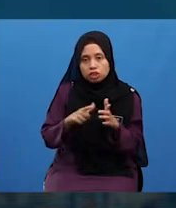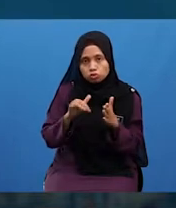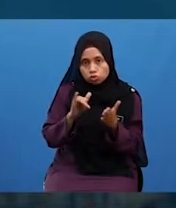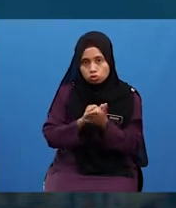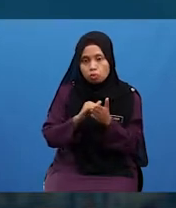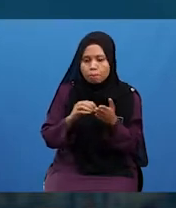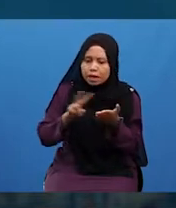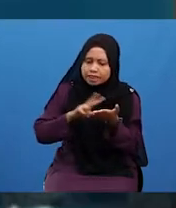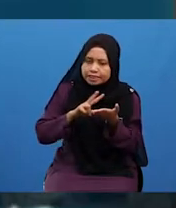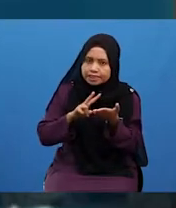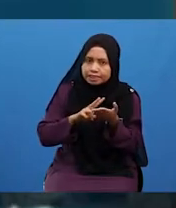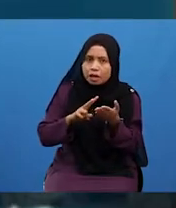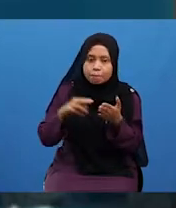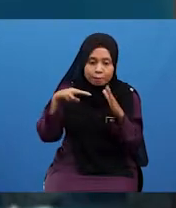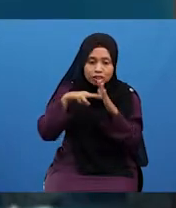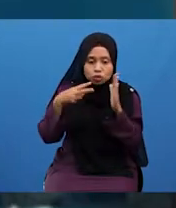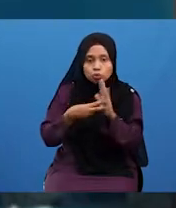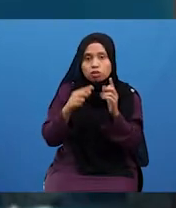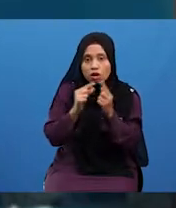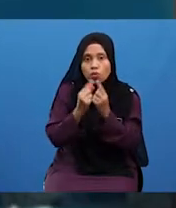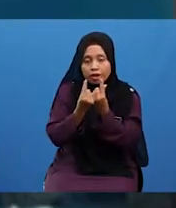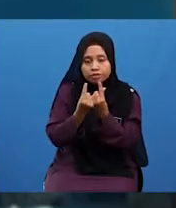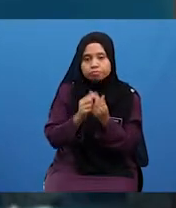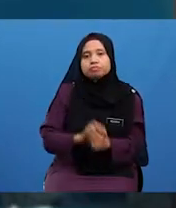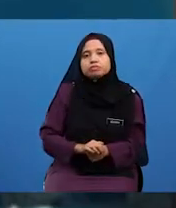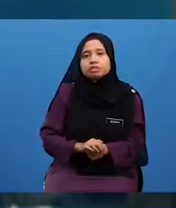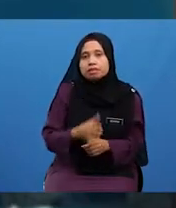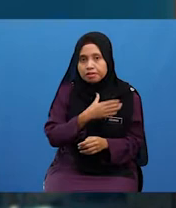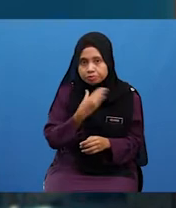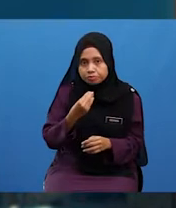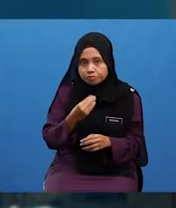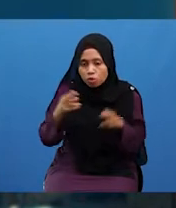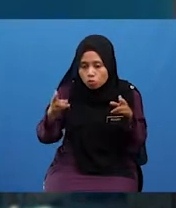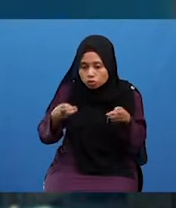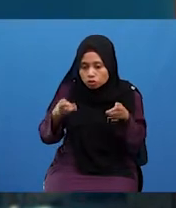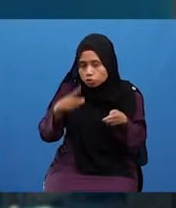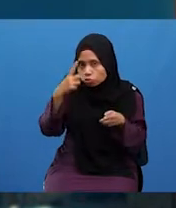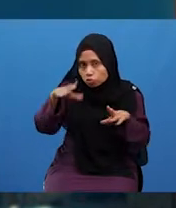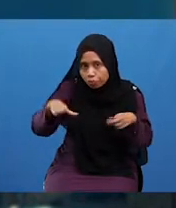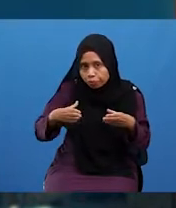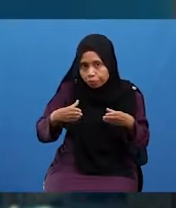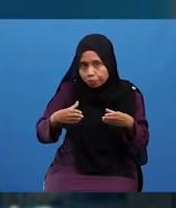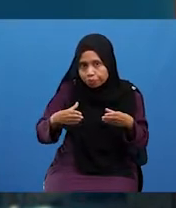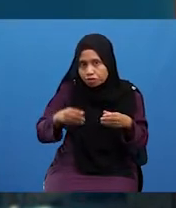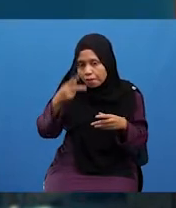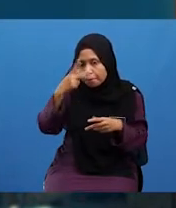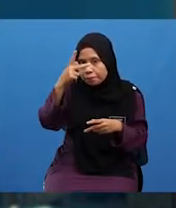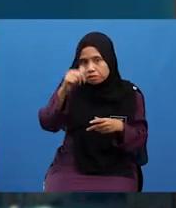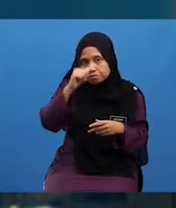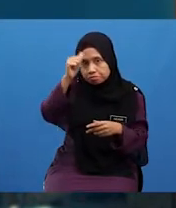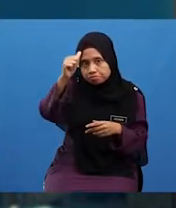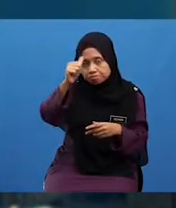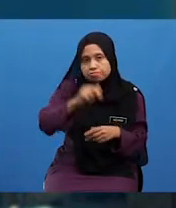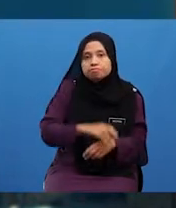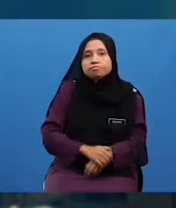bacalah tafsir Al-Quran untuk kita memahami maksudnya dan berusaha melaksanakan perintah